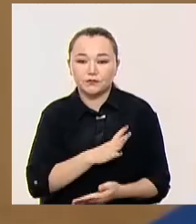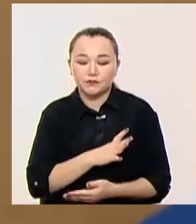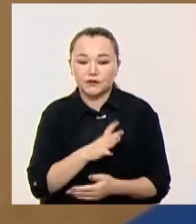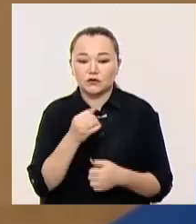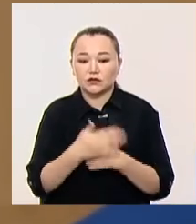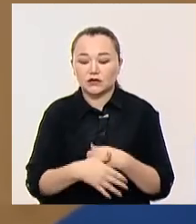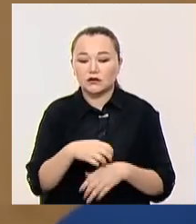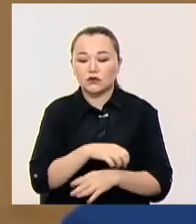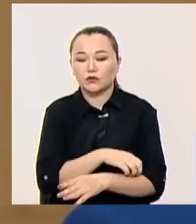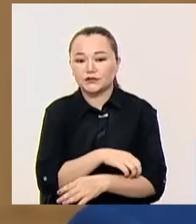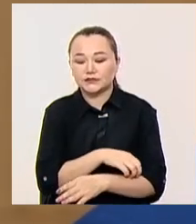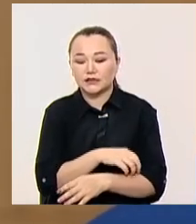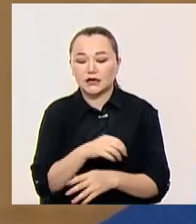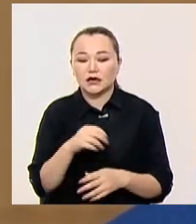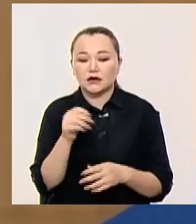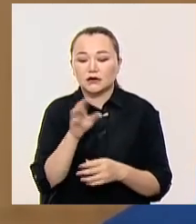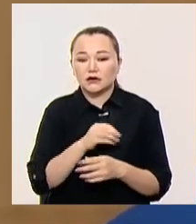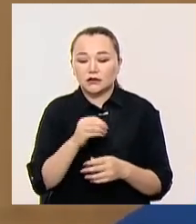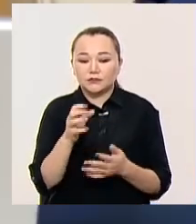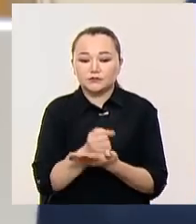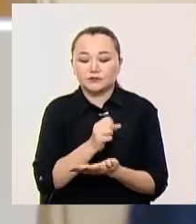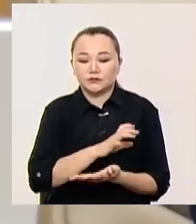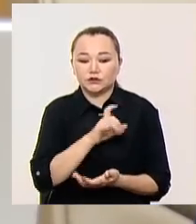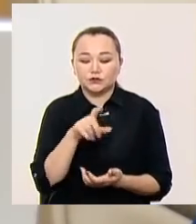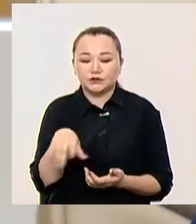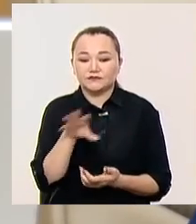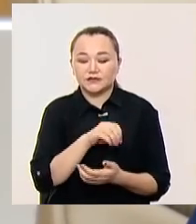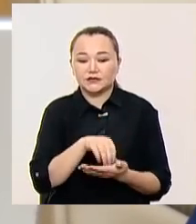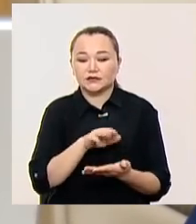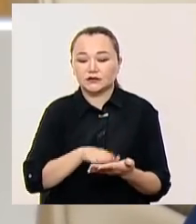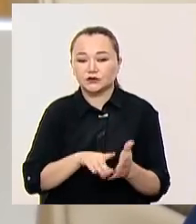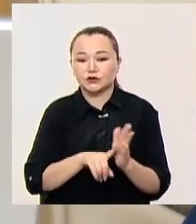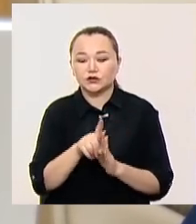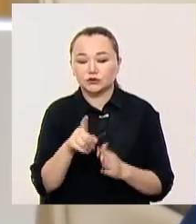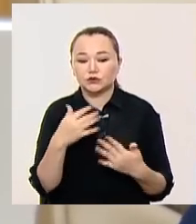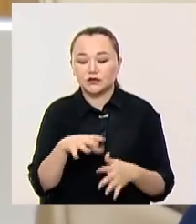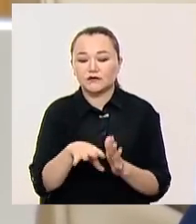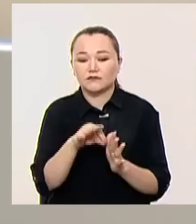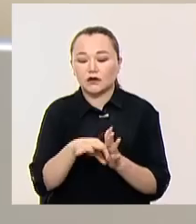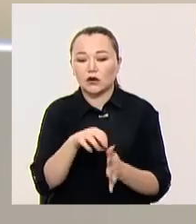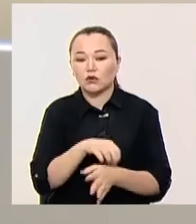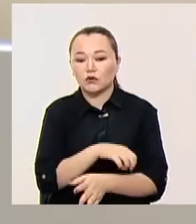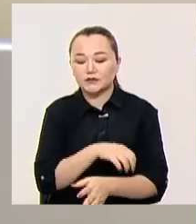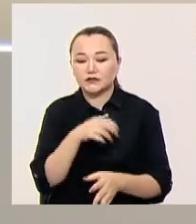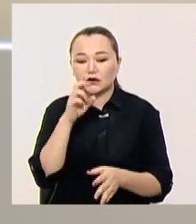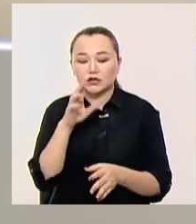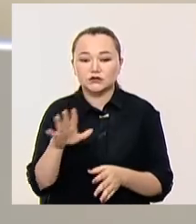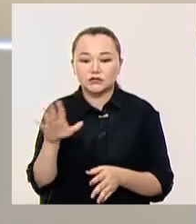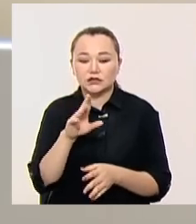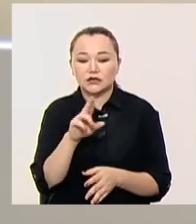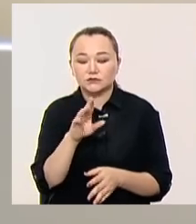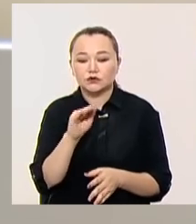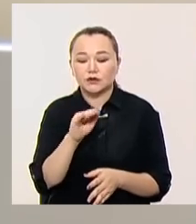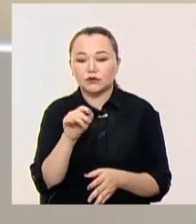Орталық комиссиясынан сүрінбей өткен кандидаттарды тіркеу кезеңін бастады. Сайлау комиссиясы мемлекет басшысы